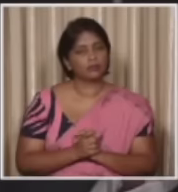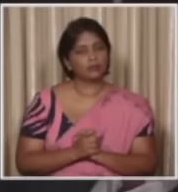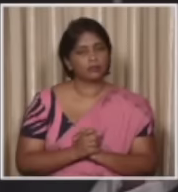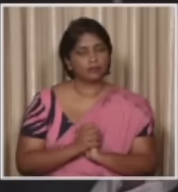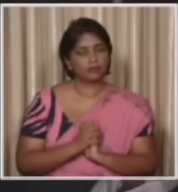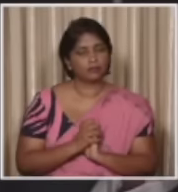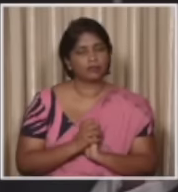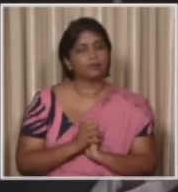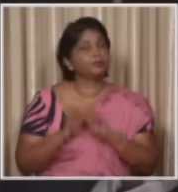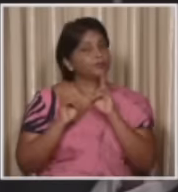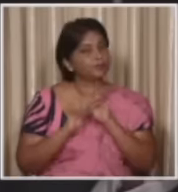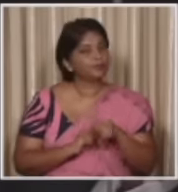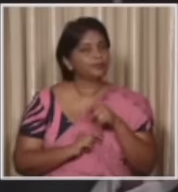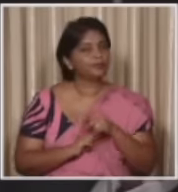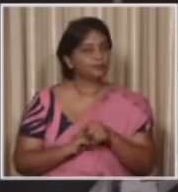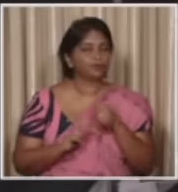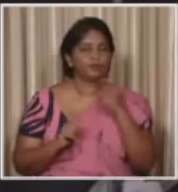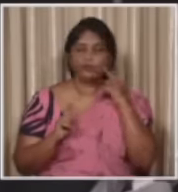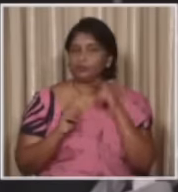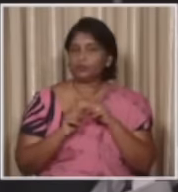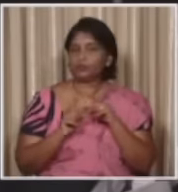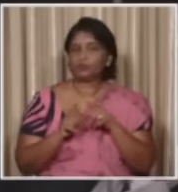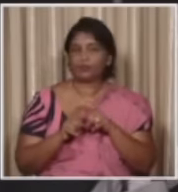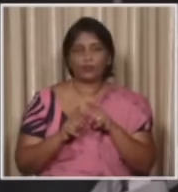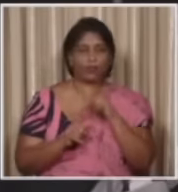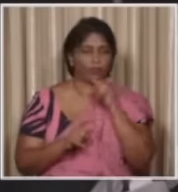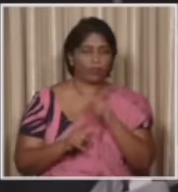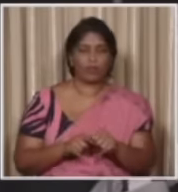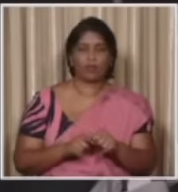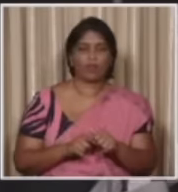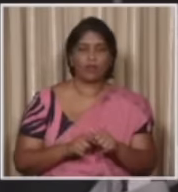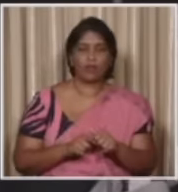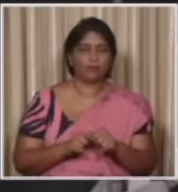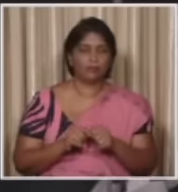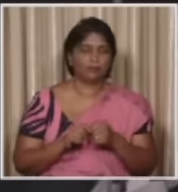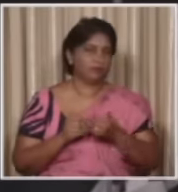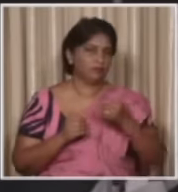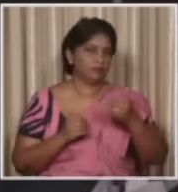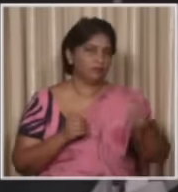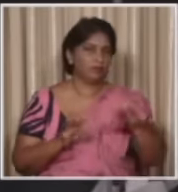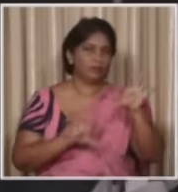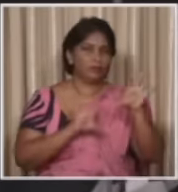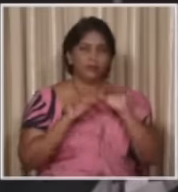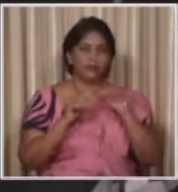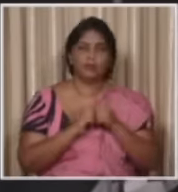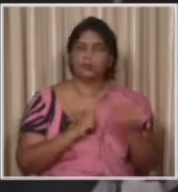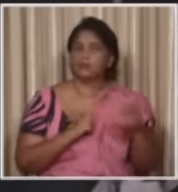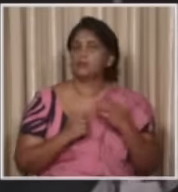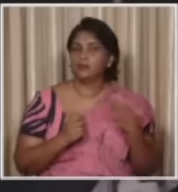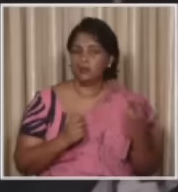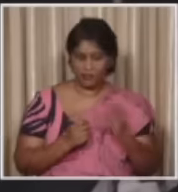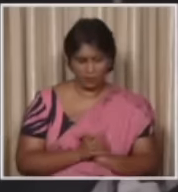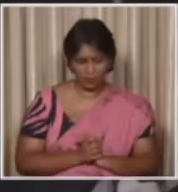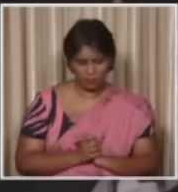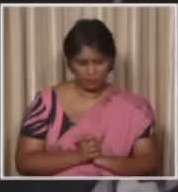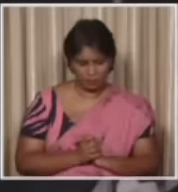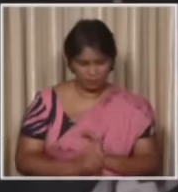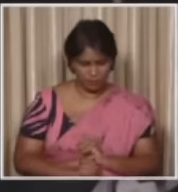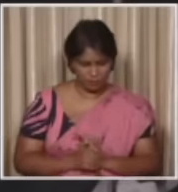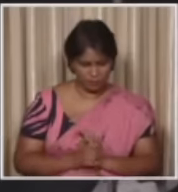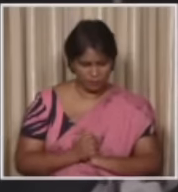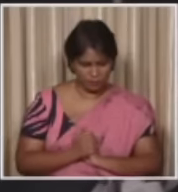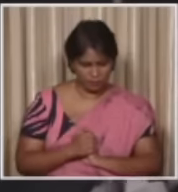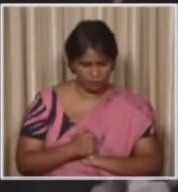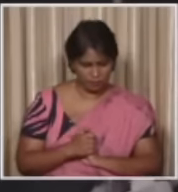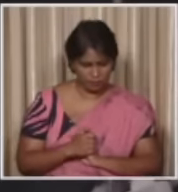ඉතින් ඒක නිසා ඒ අර්ථයෙන් ගත්තොත් එහෙම කවදාවත් සීසී එකට මේ පත්වීම් කරන්න නිර්දේශ කරන්න නම් වෙන්නේ නෑ